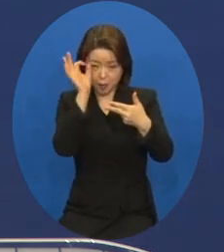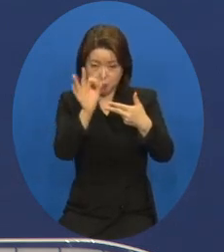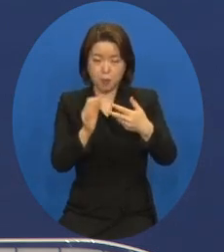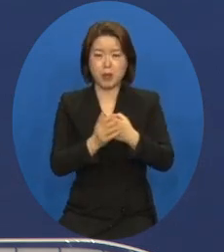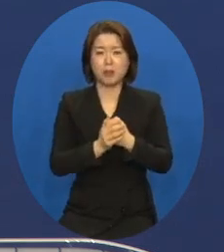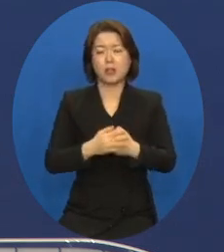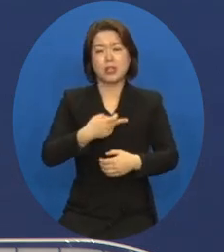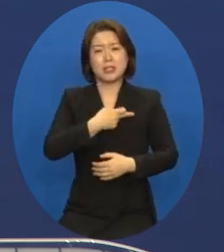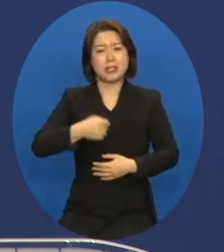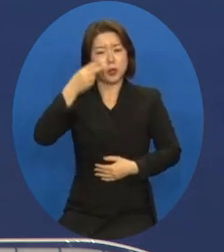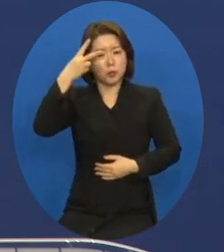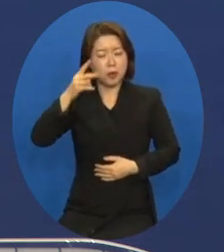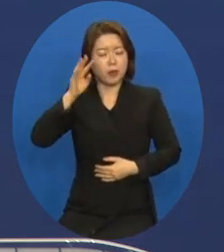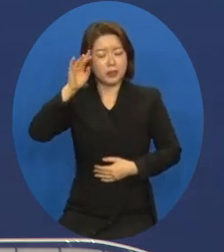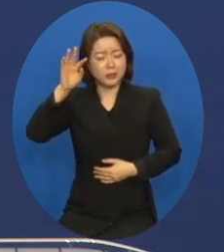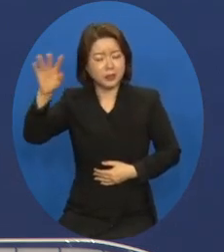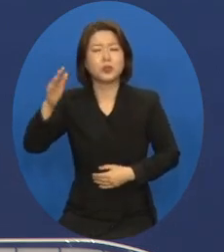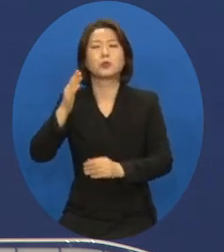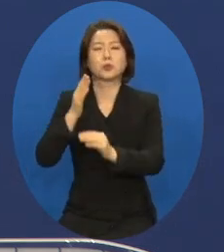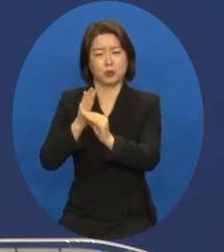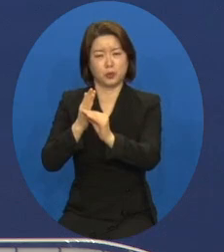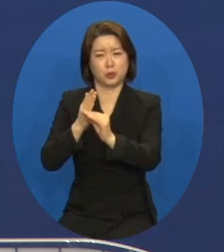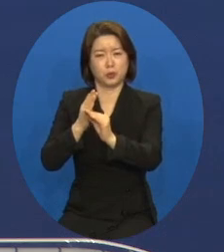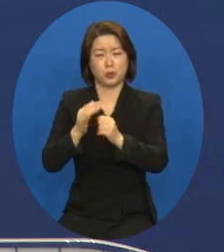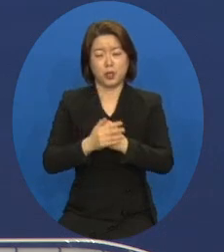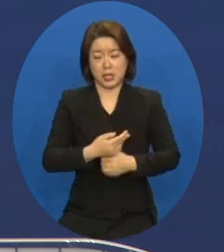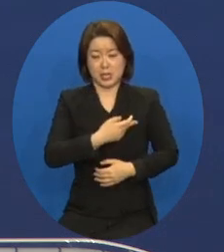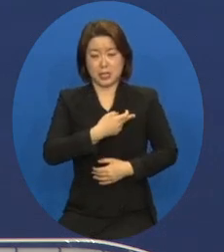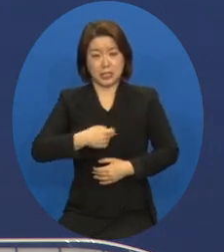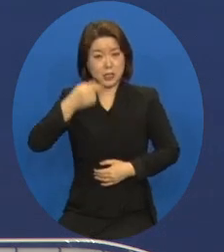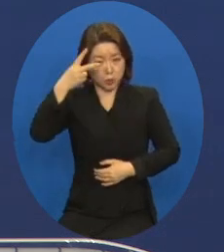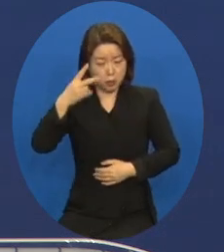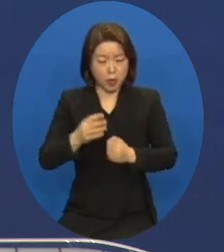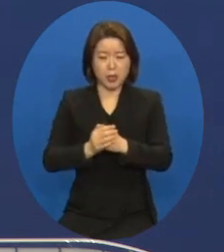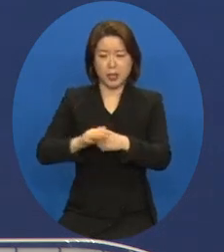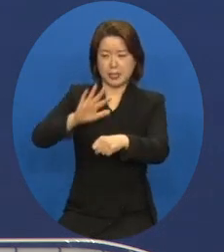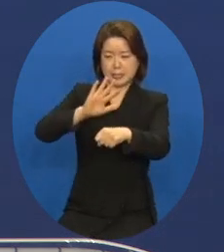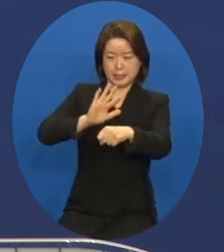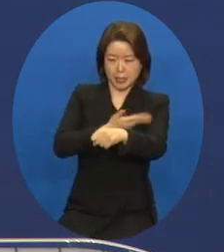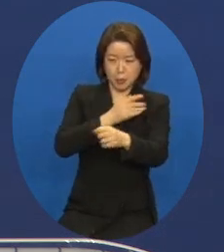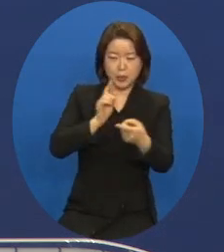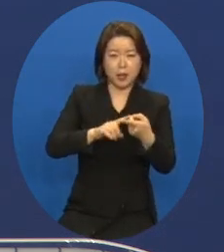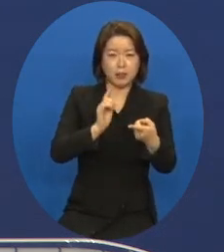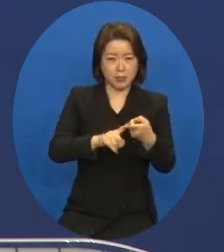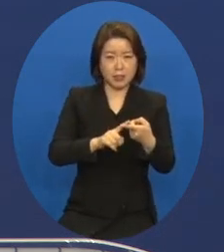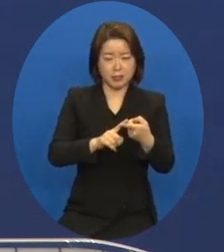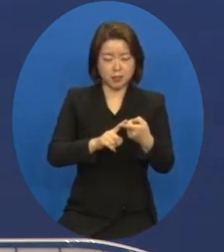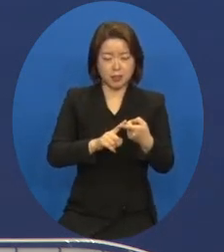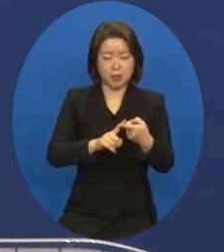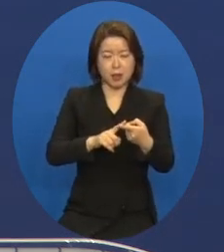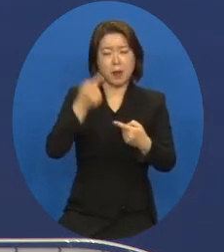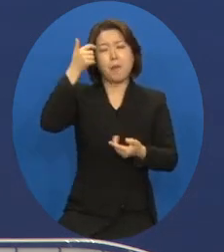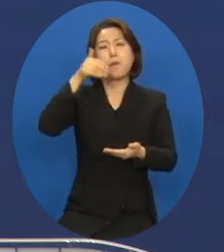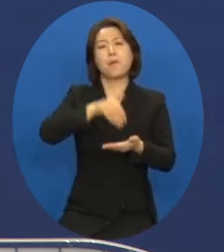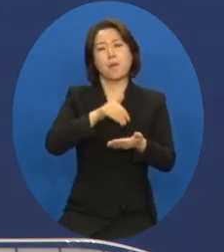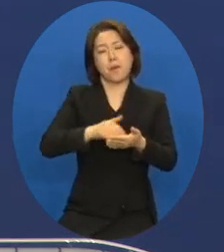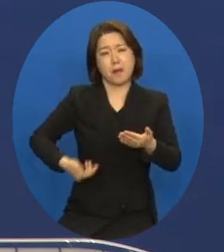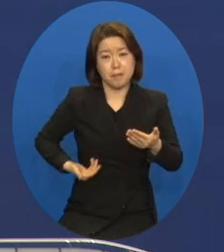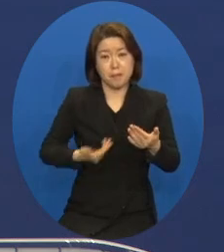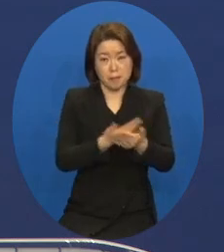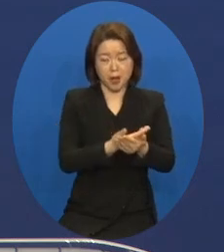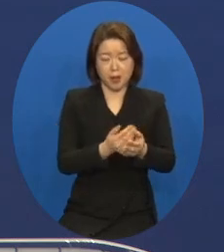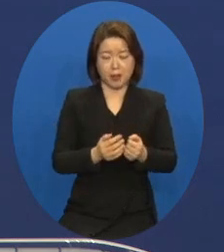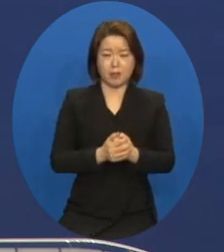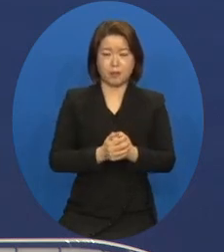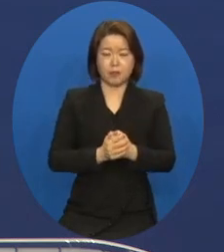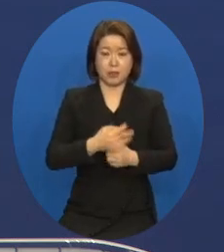바울을 정말 그리워 하고 있고 사도 바울에게 잘못한 일을 뉘우치고 사도 바울을 열렬히